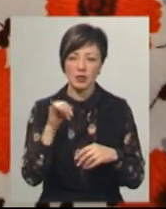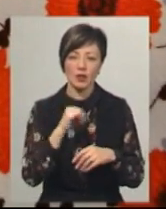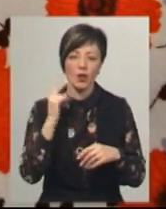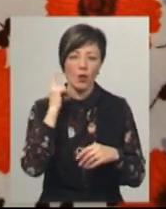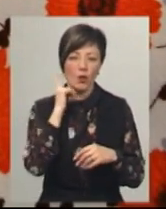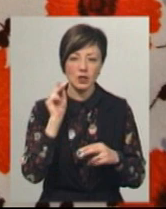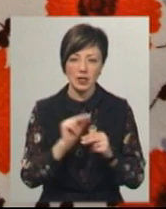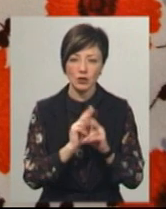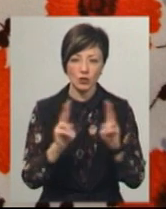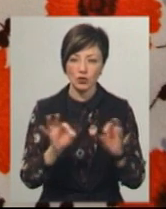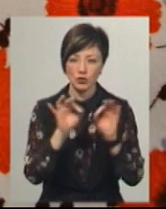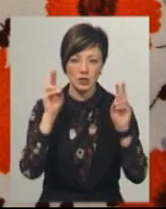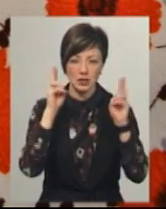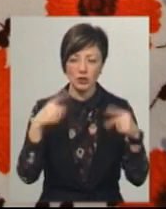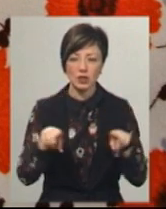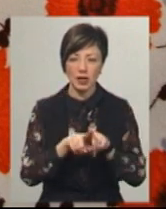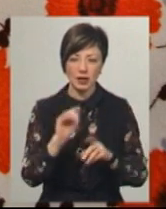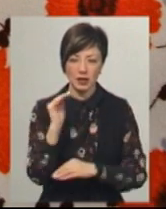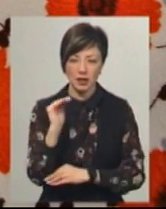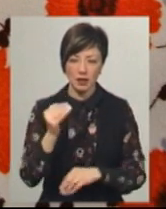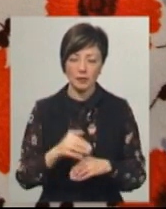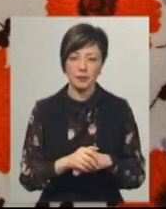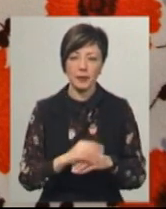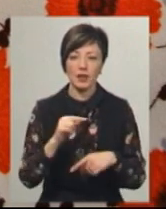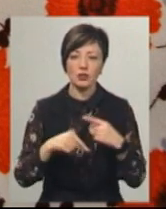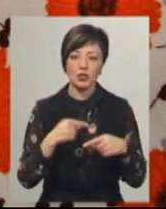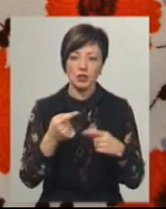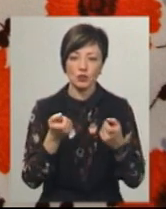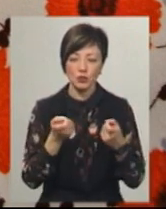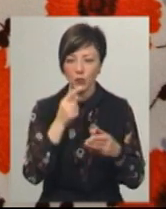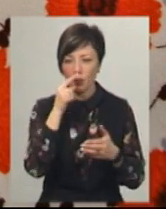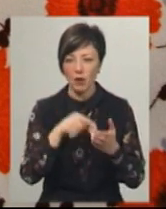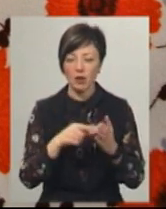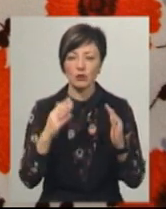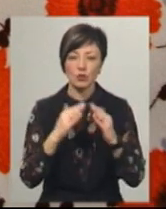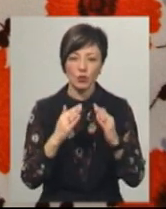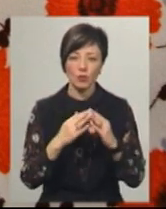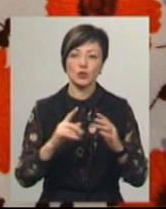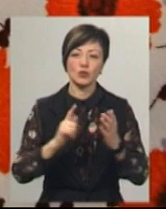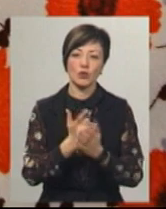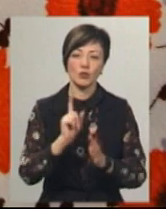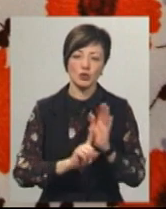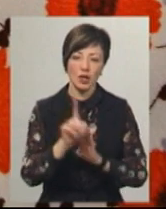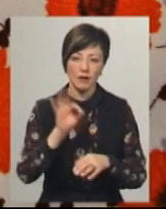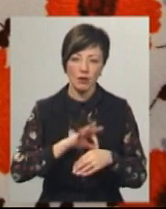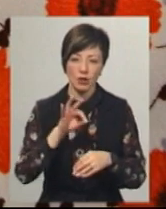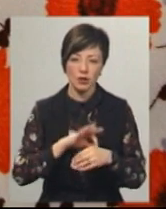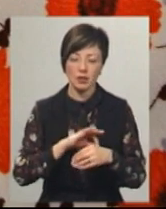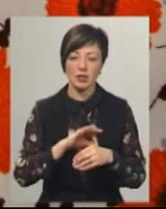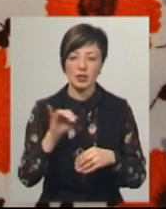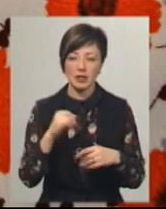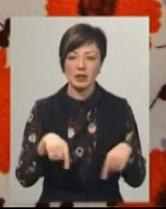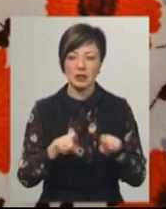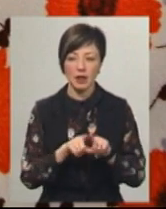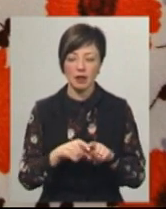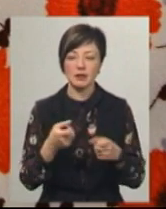отит. Ніхто нічого не знав, що таке дитині. Через трошки ми попали додому, потім знову почали хворіти. Ну і